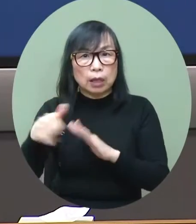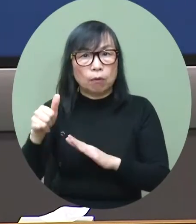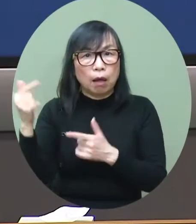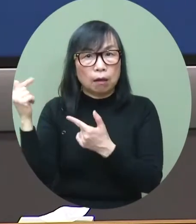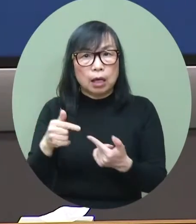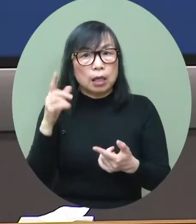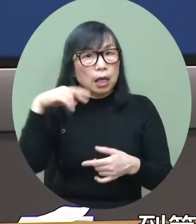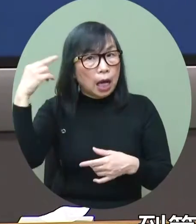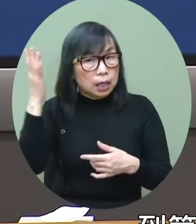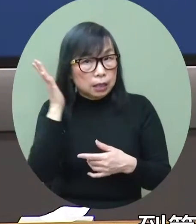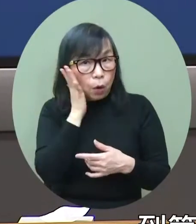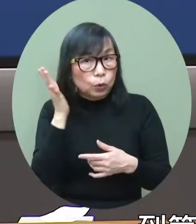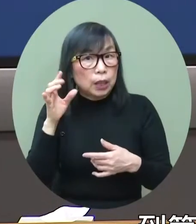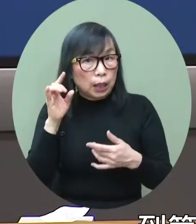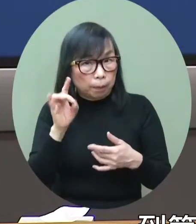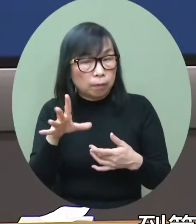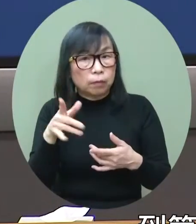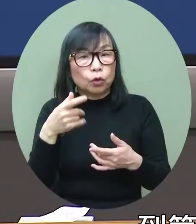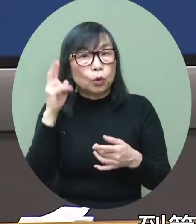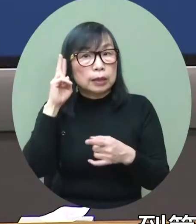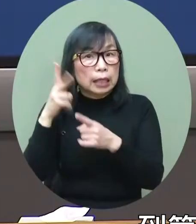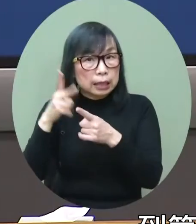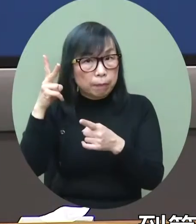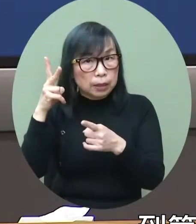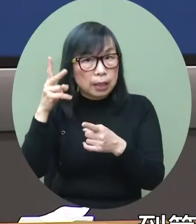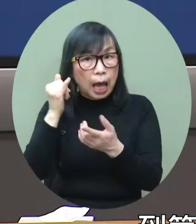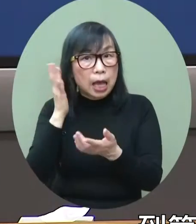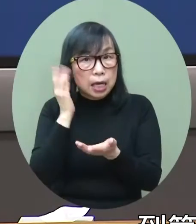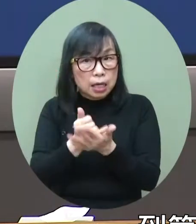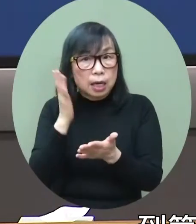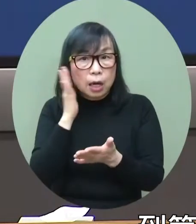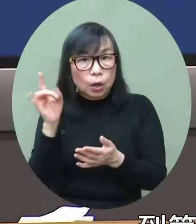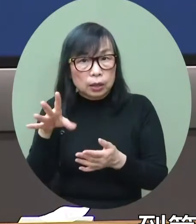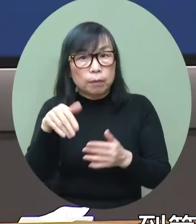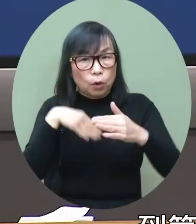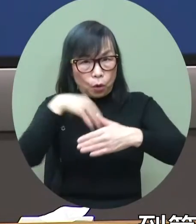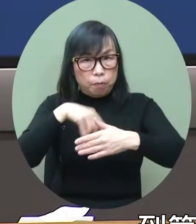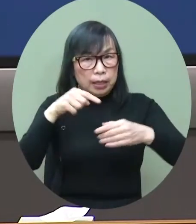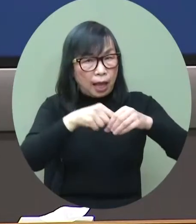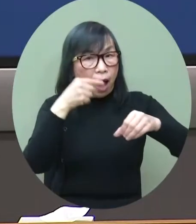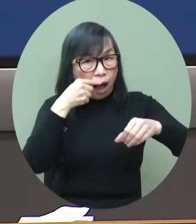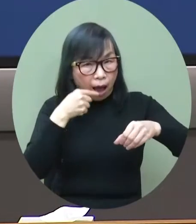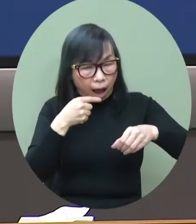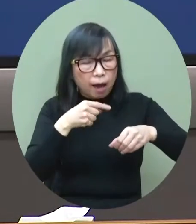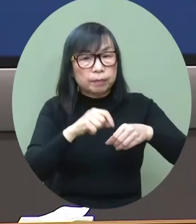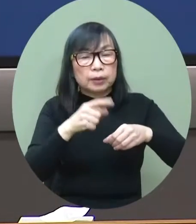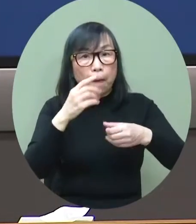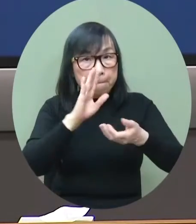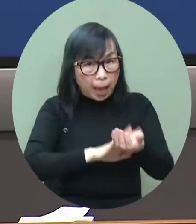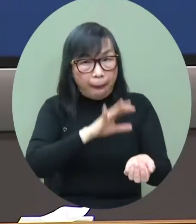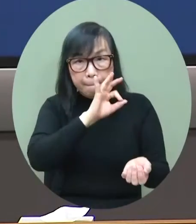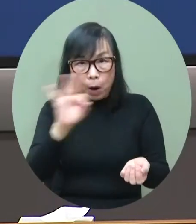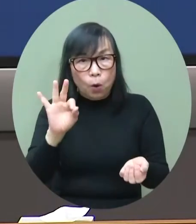在檢疫酒店逗留，去到第十二日呢就會在酒店裏面進行一個核酸檢測，檢測呈陰性